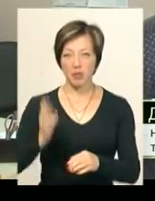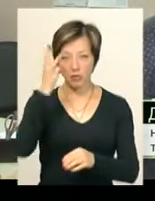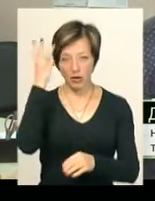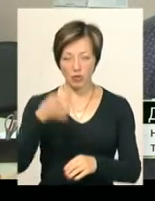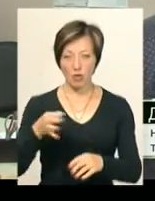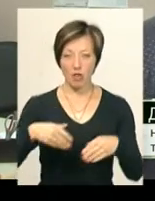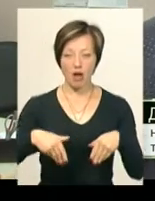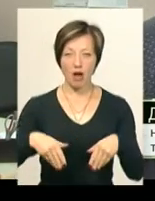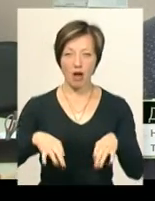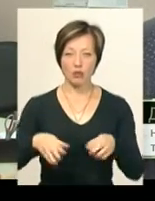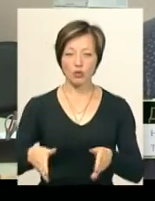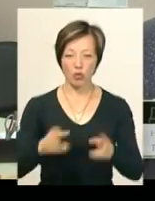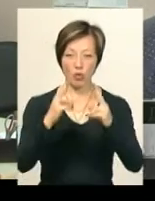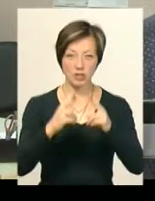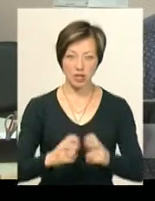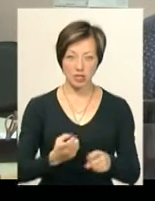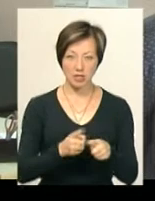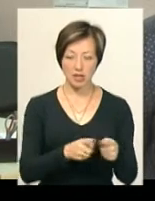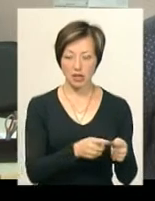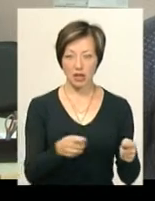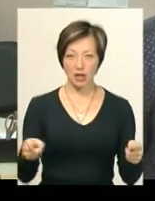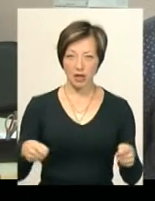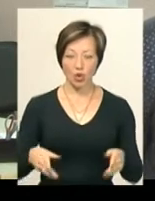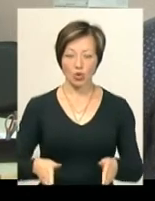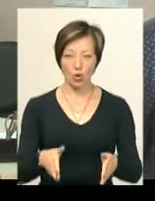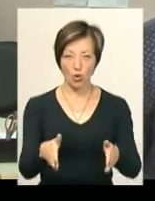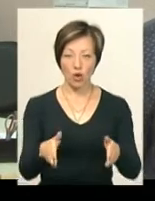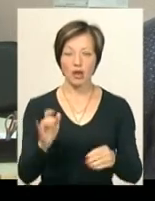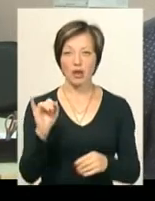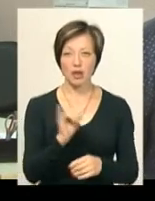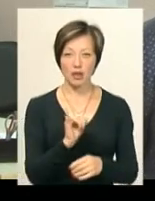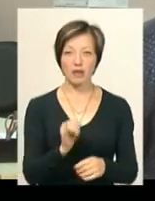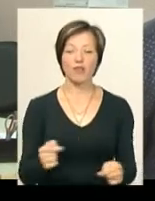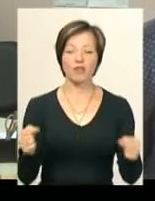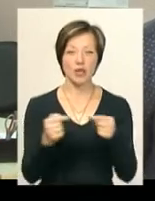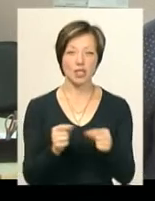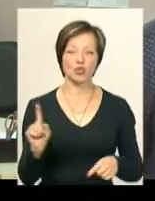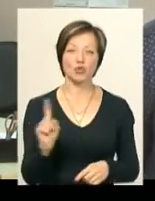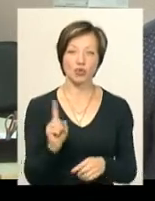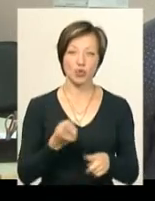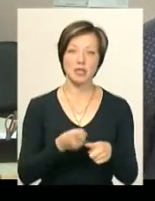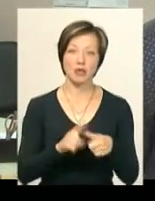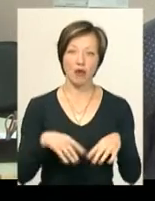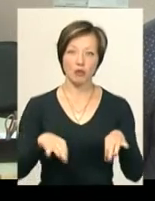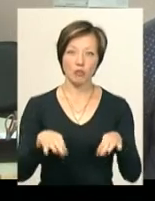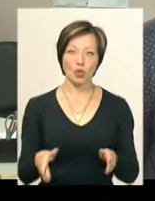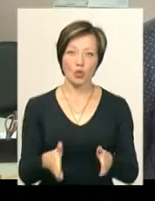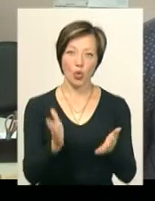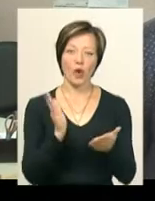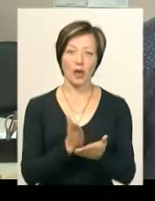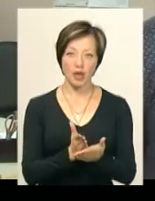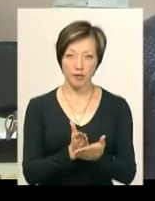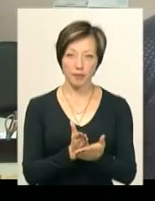облафтодор» було проведено обстеження даної автомобільної дороги та визначено, що дана автомобільна дорога є